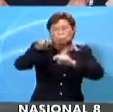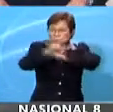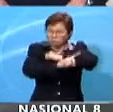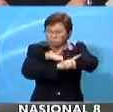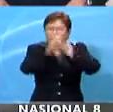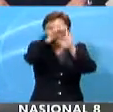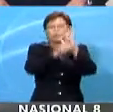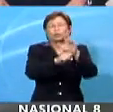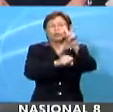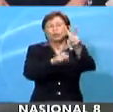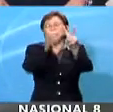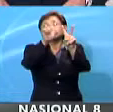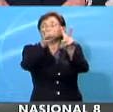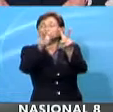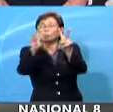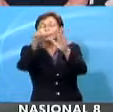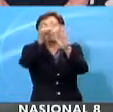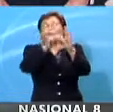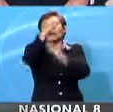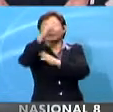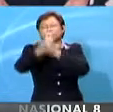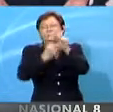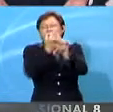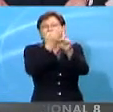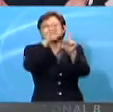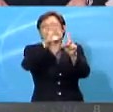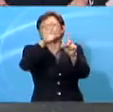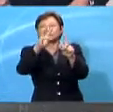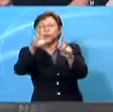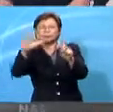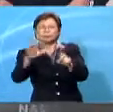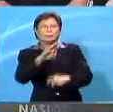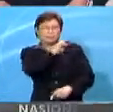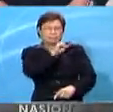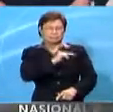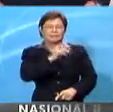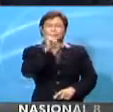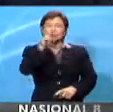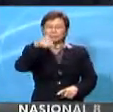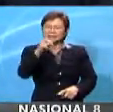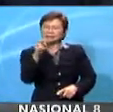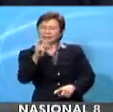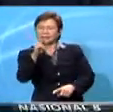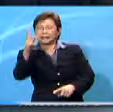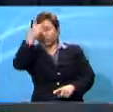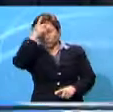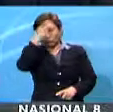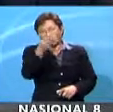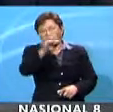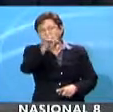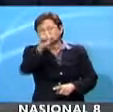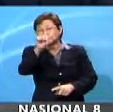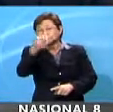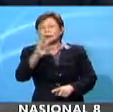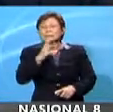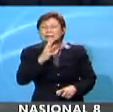bawah Seksyen 218 Akta Syarikat 1965. Menteri Perdagangan Dalam Negeri, Koperasi dan Kepenggunaan Dato' Hamzah Zainuddin